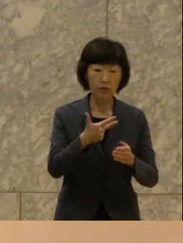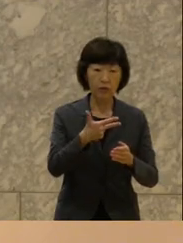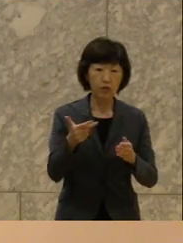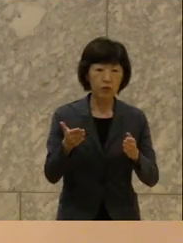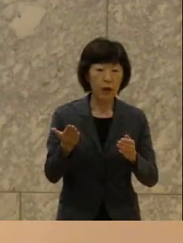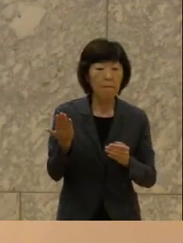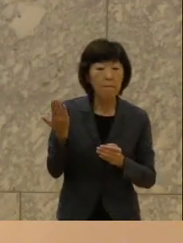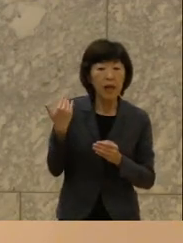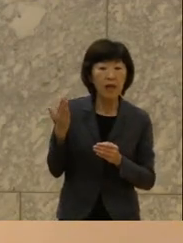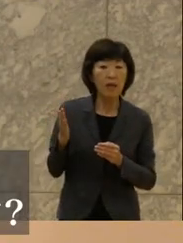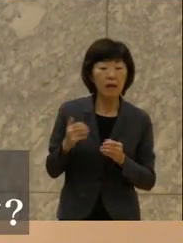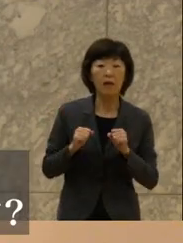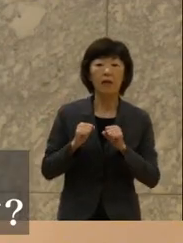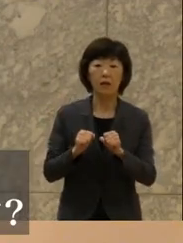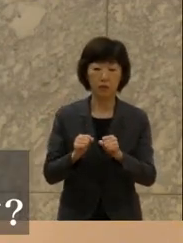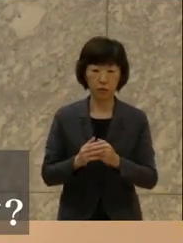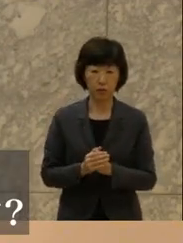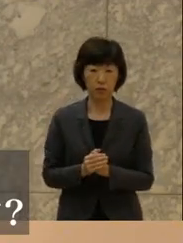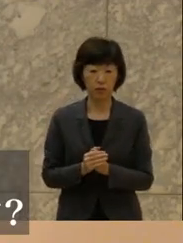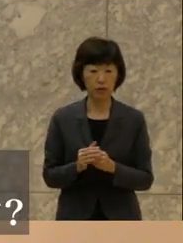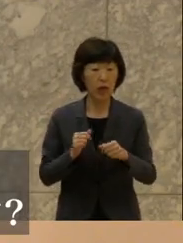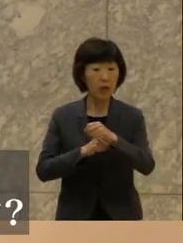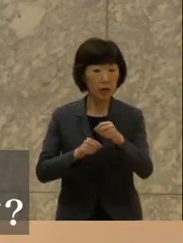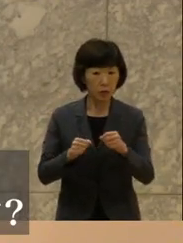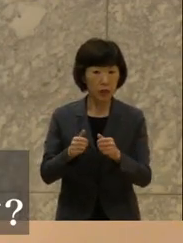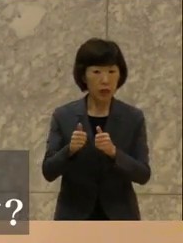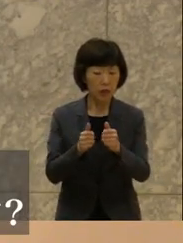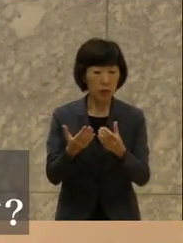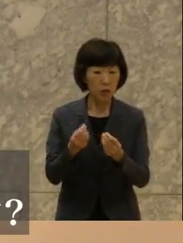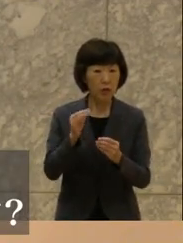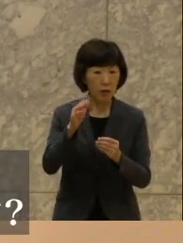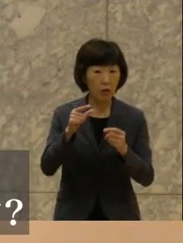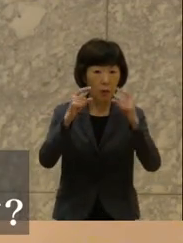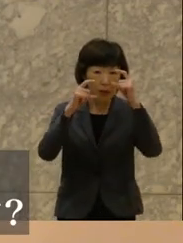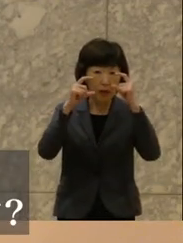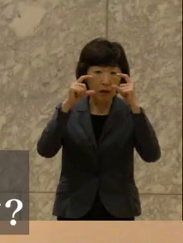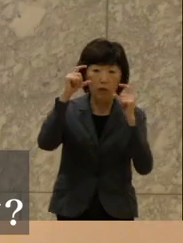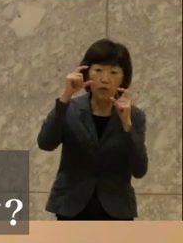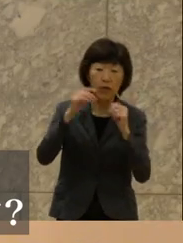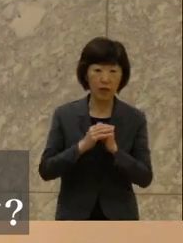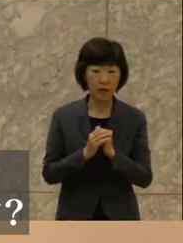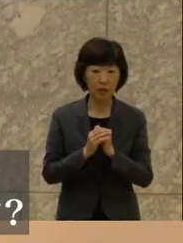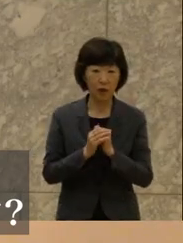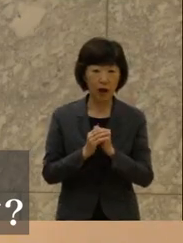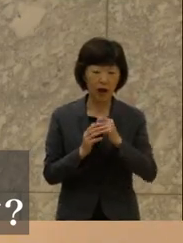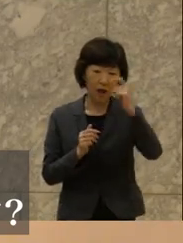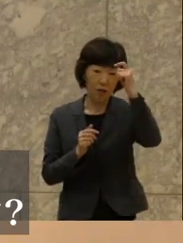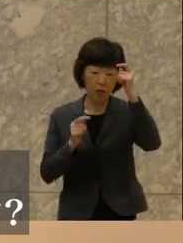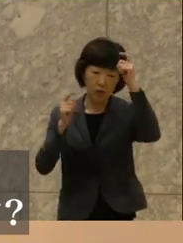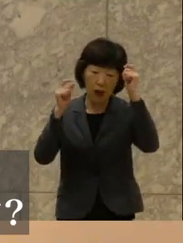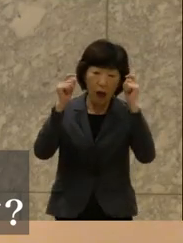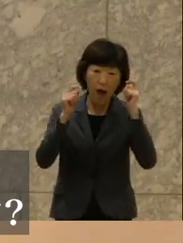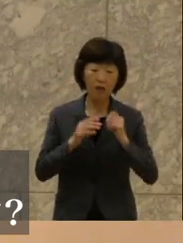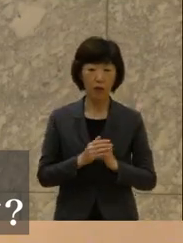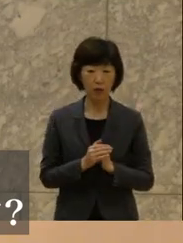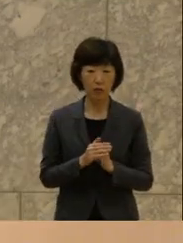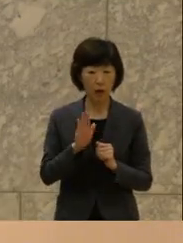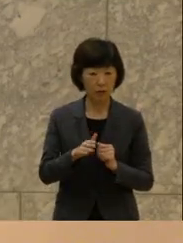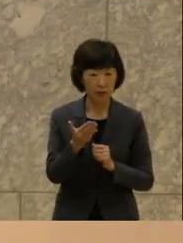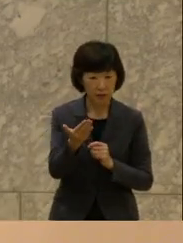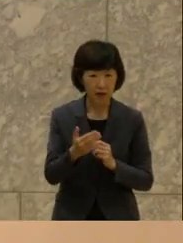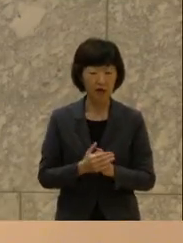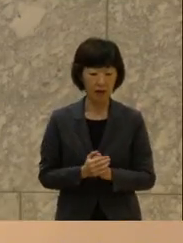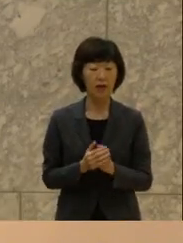そんなことはあると思いますね逆にレース後とかにこうメガネがずれたりとか帽子が上向いたりとかっていうのはあります